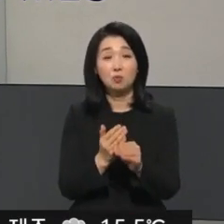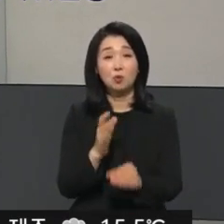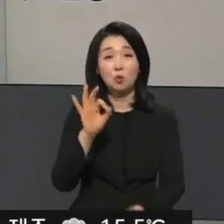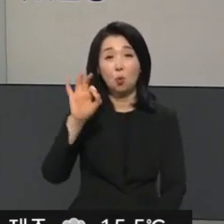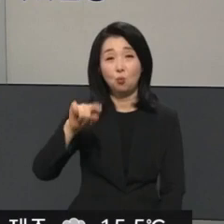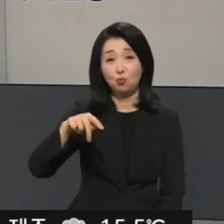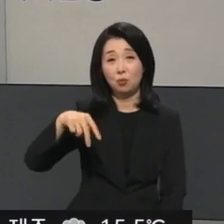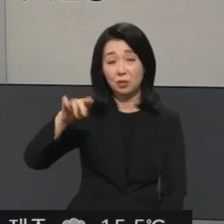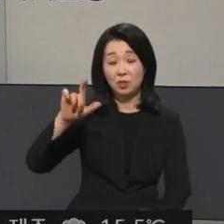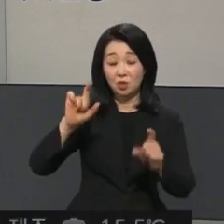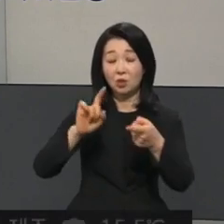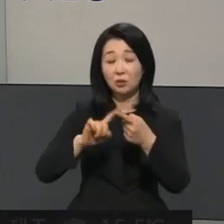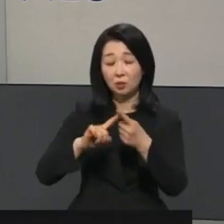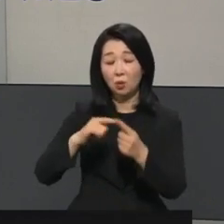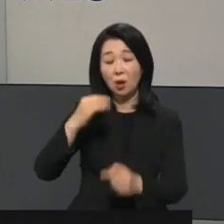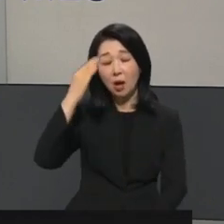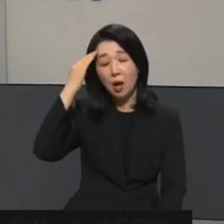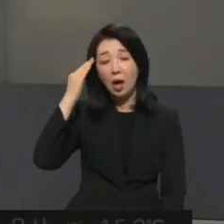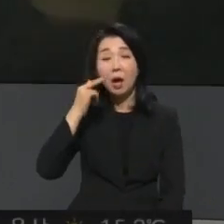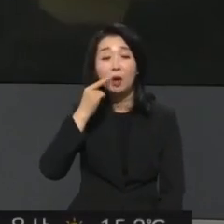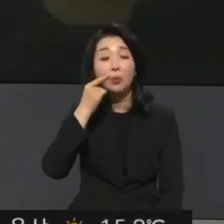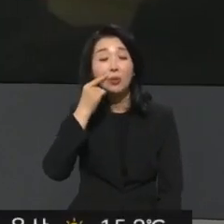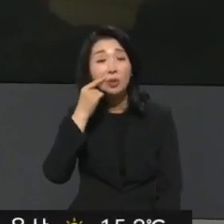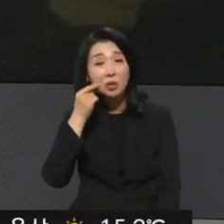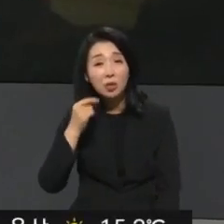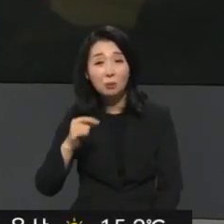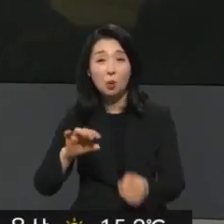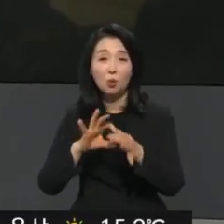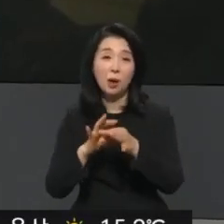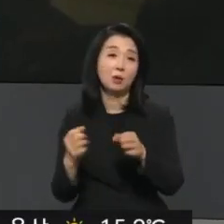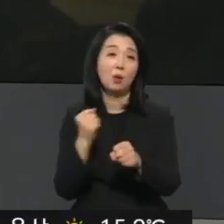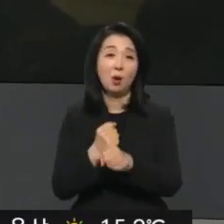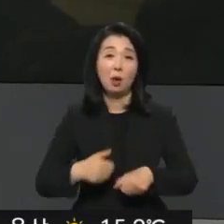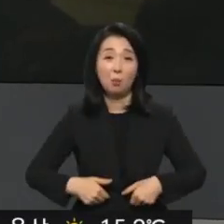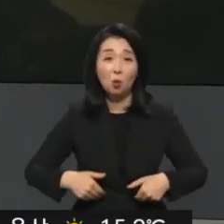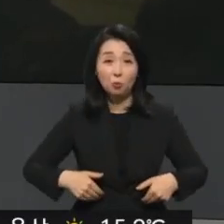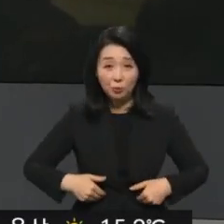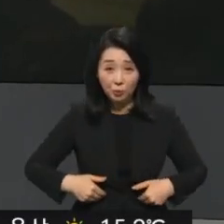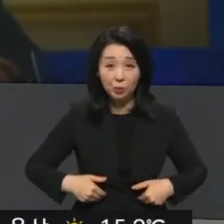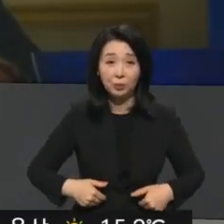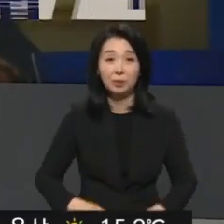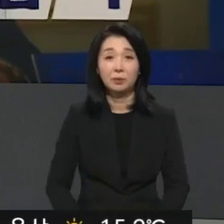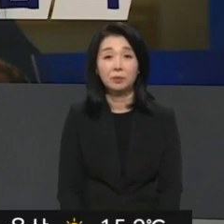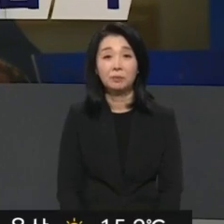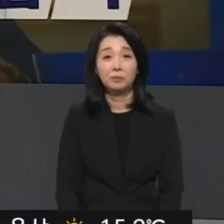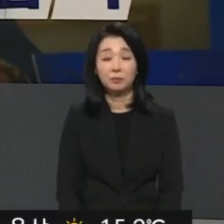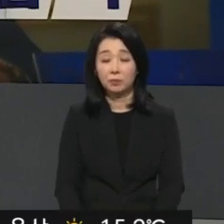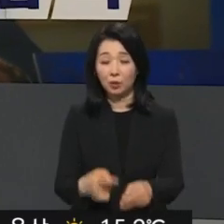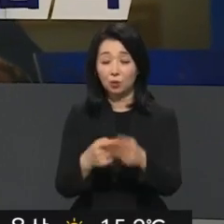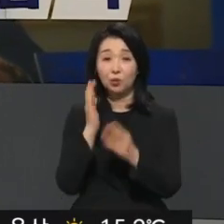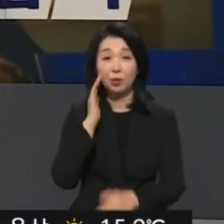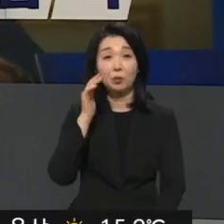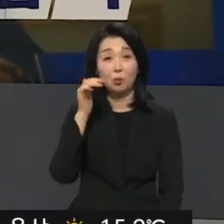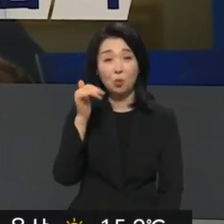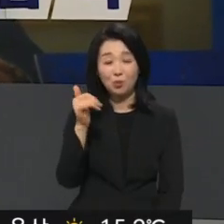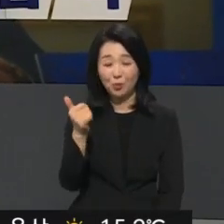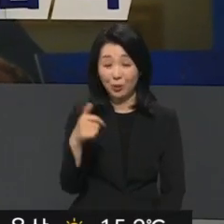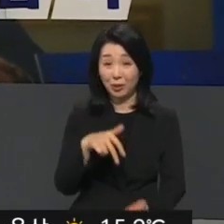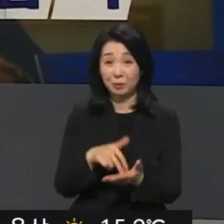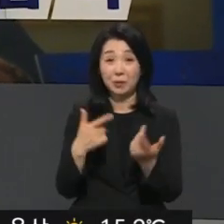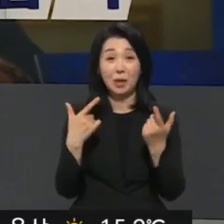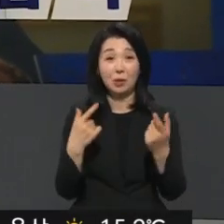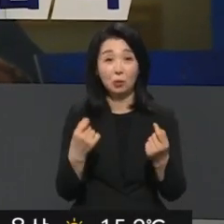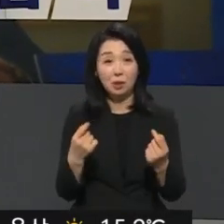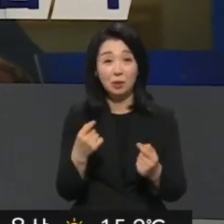회복해야 한다고도 강조했는데요 결국 한일관계 개선에 더 방점을 찍는 듯하죠 윤석열 대통령도 마찬가지입니다